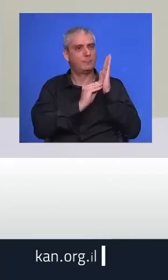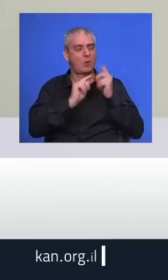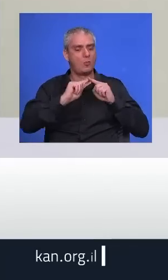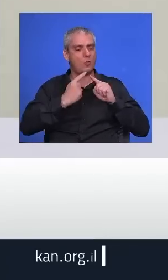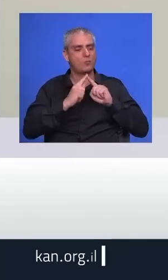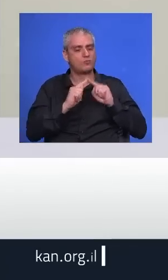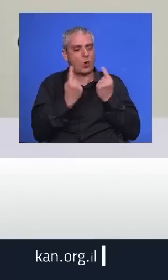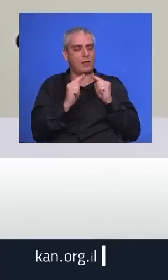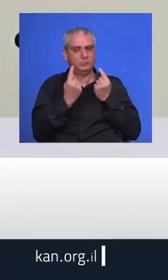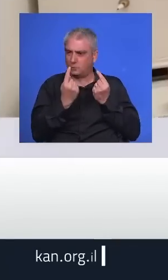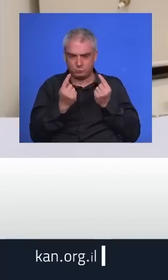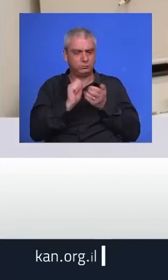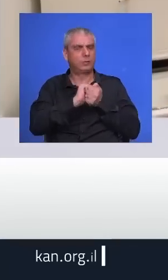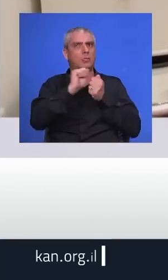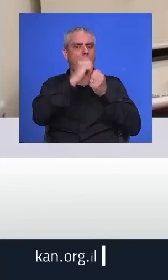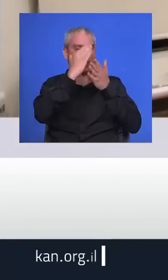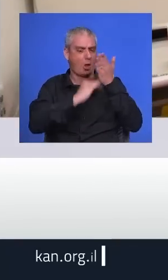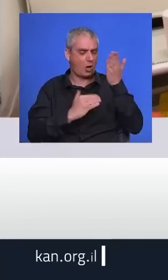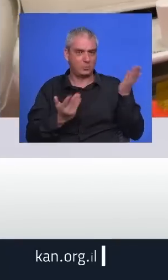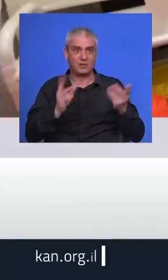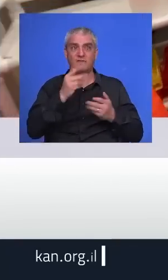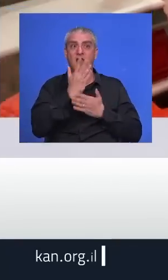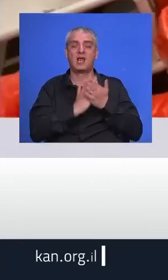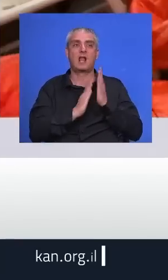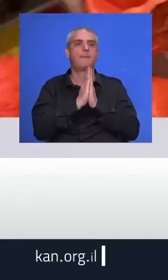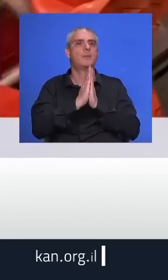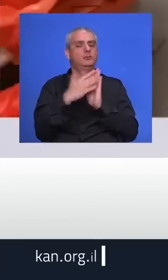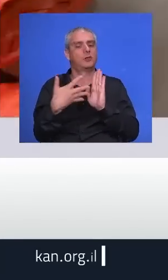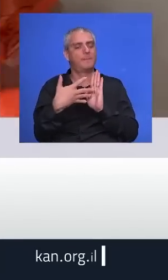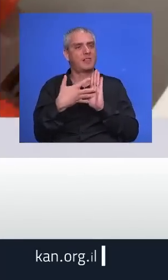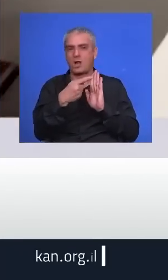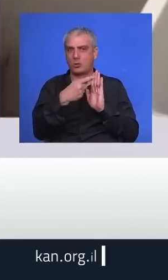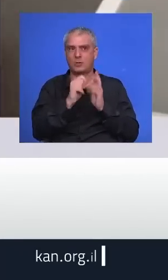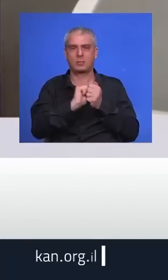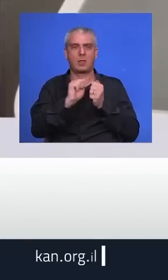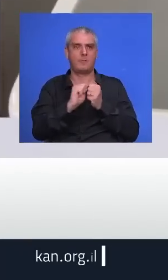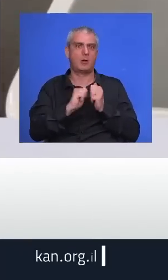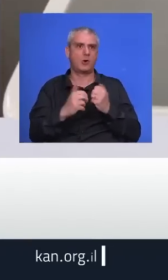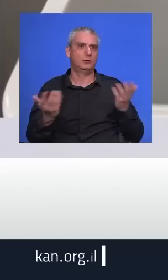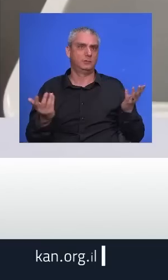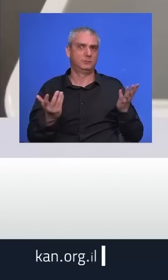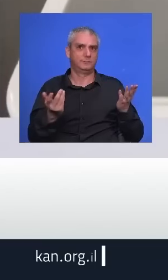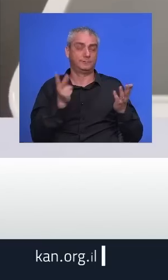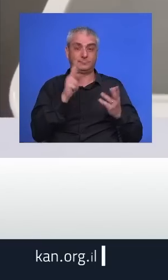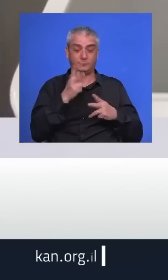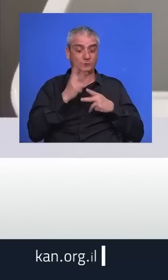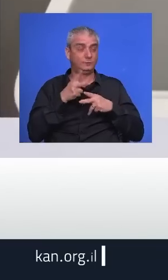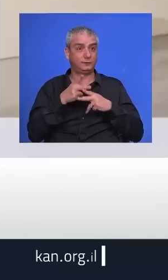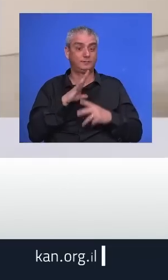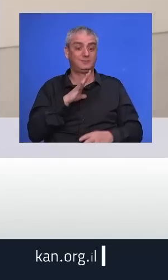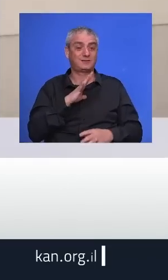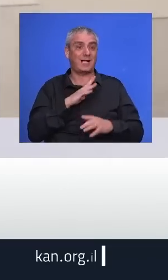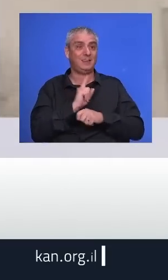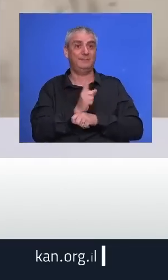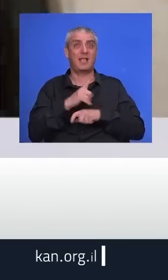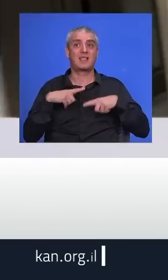מהמוטציות פשוט נמחקות, וחלק מהבקשות לבדיקות גם כן נמחקות. כשיש חולים שהם בסיכון מיידי